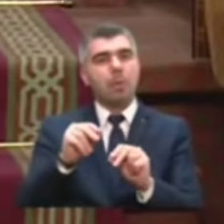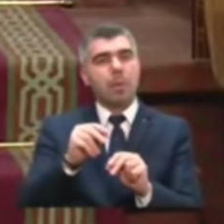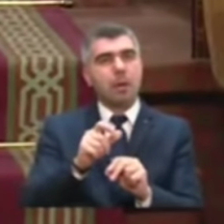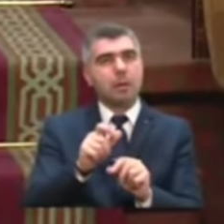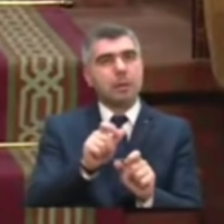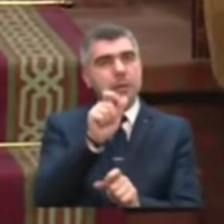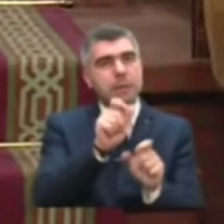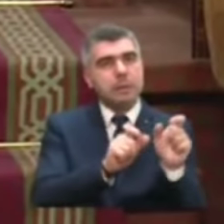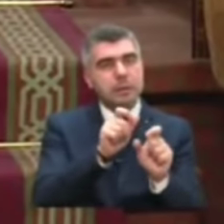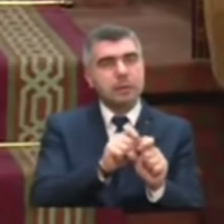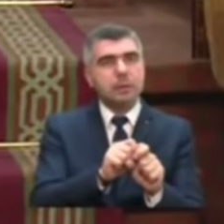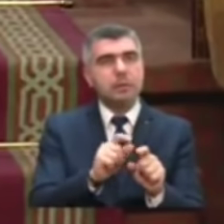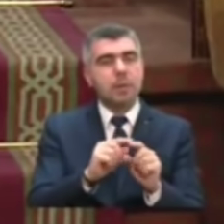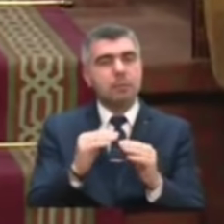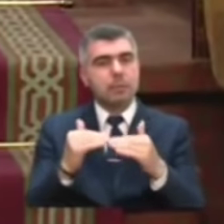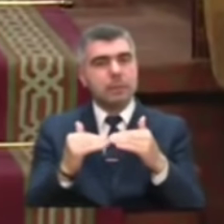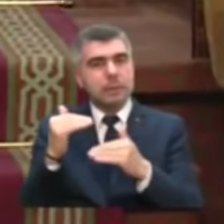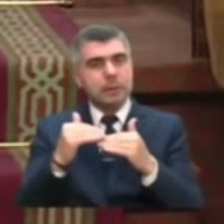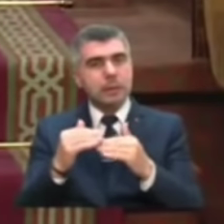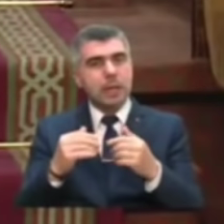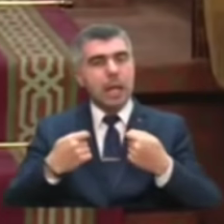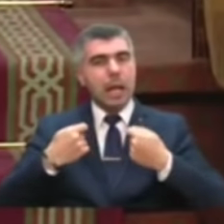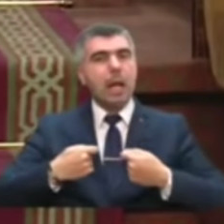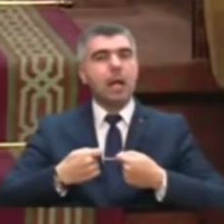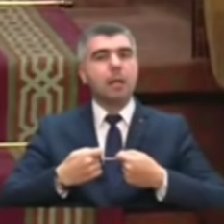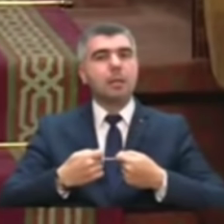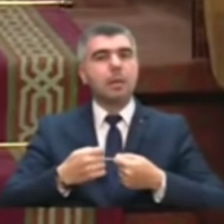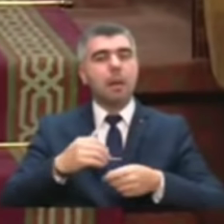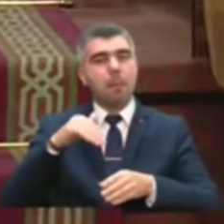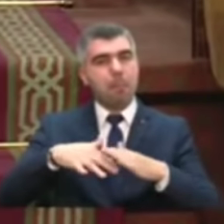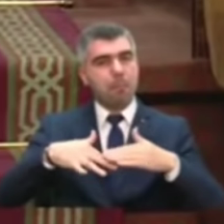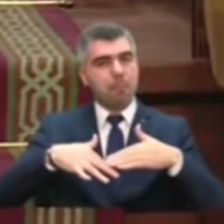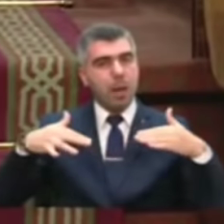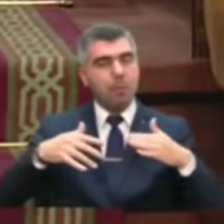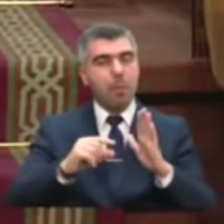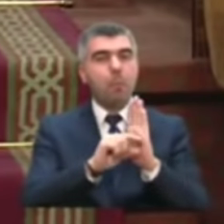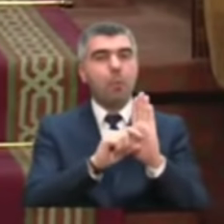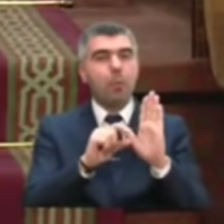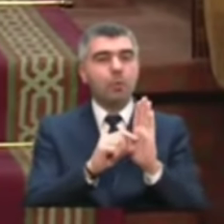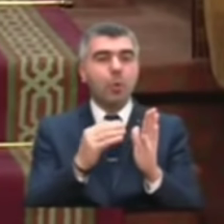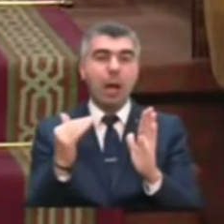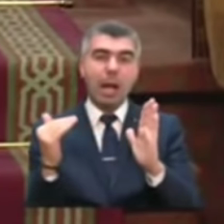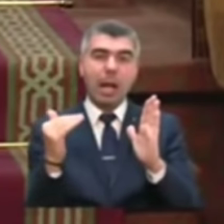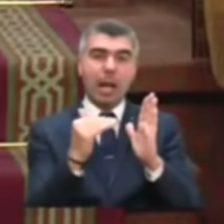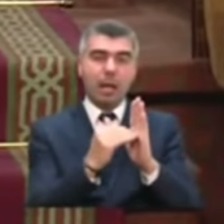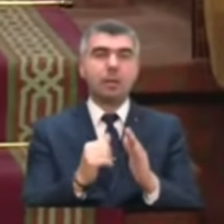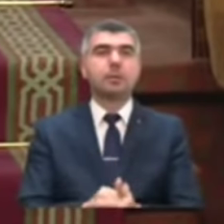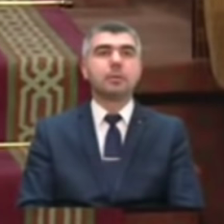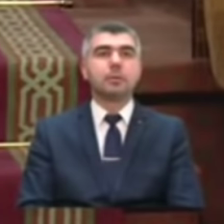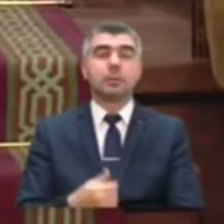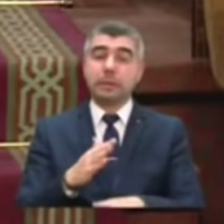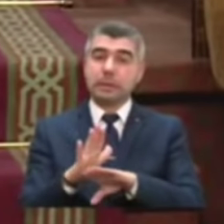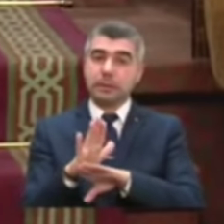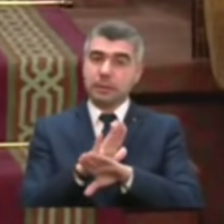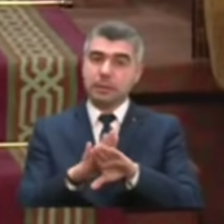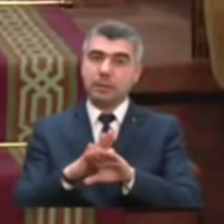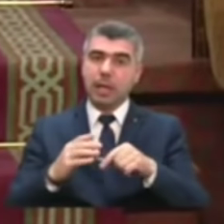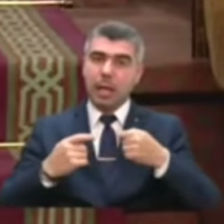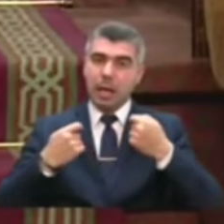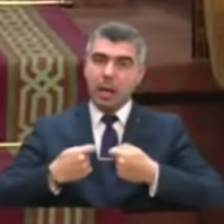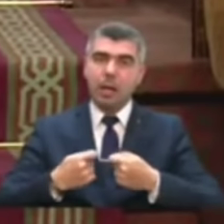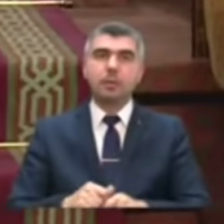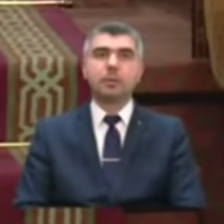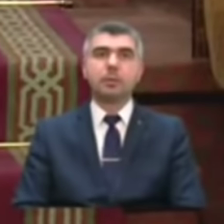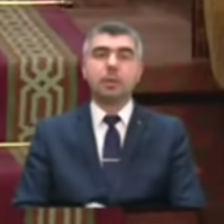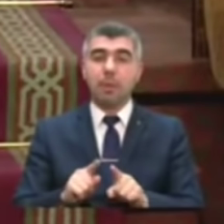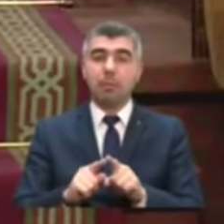من تجاوب رئيس مجلس النواب في الموضوع لما أثير آخر مرة. أنا ألتمس من خلالكم السيد الرئيس باش تطلبوا من السيد